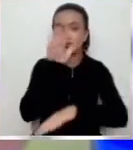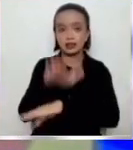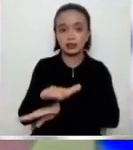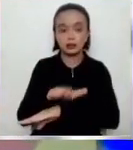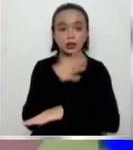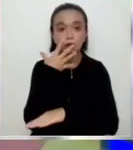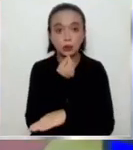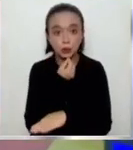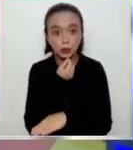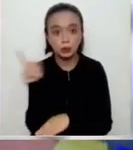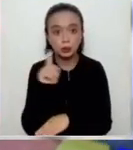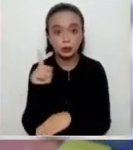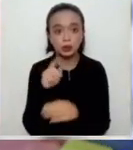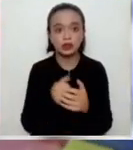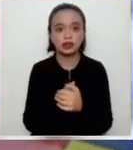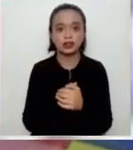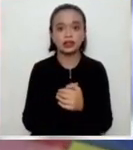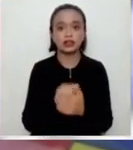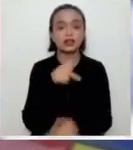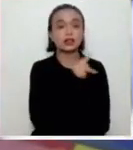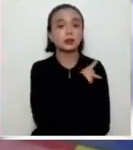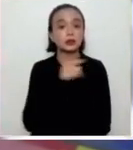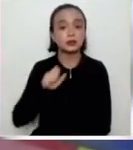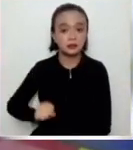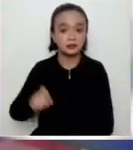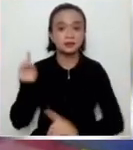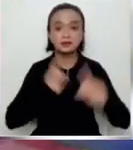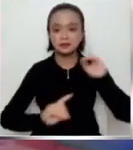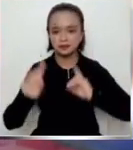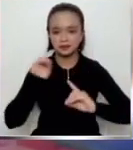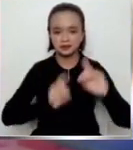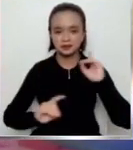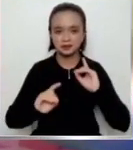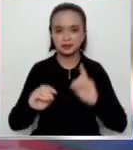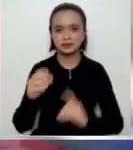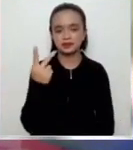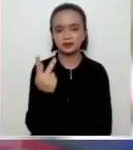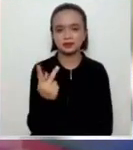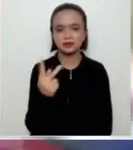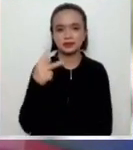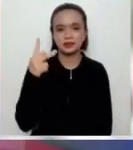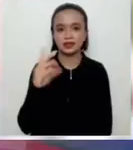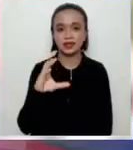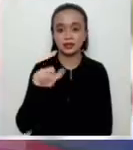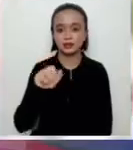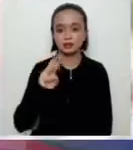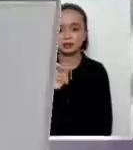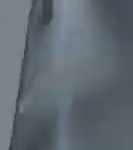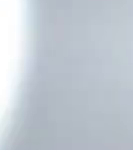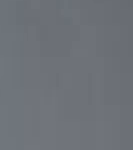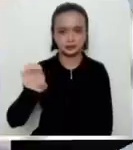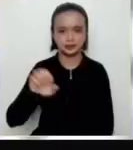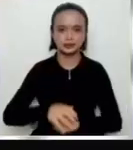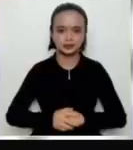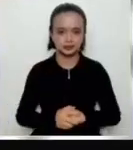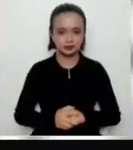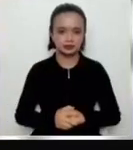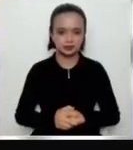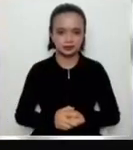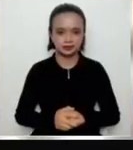OG munting prinsesa ng drama Camille Prats. Makichika kay Aubrey Carampel.